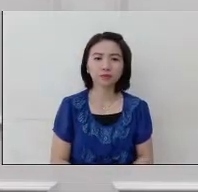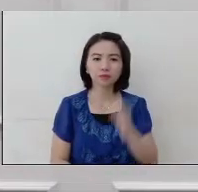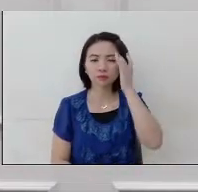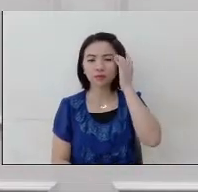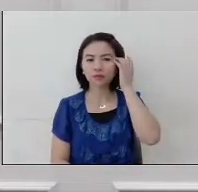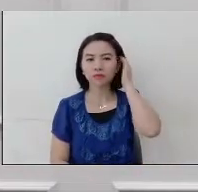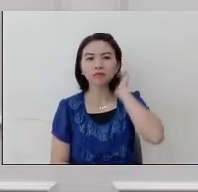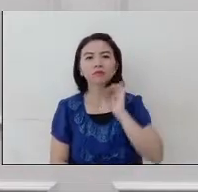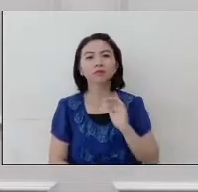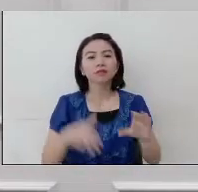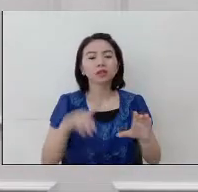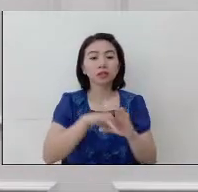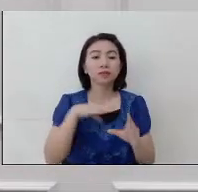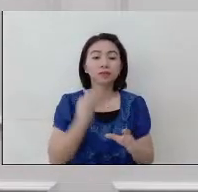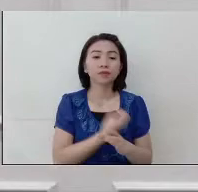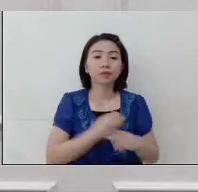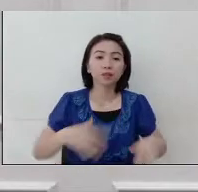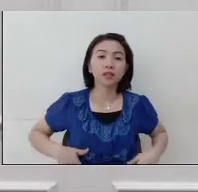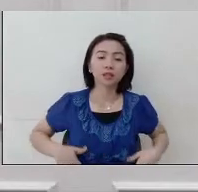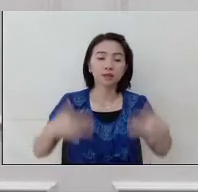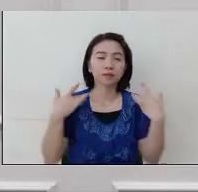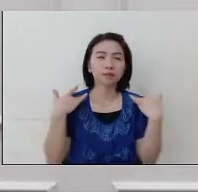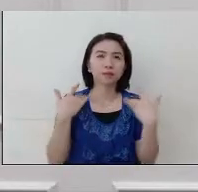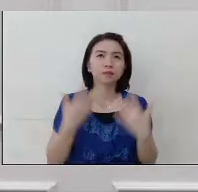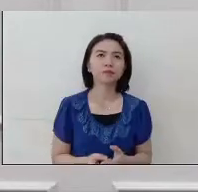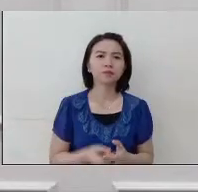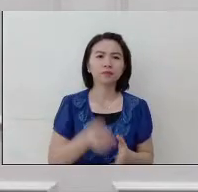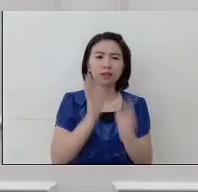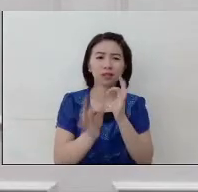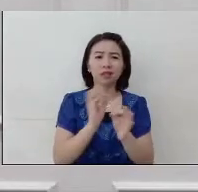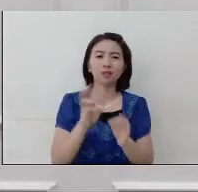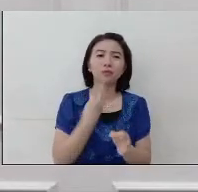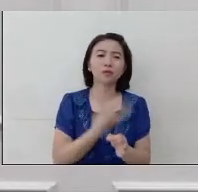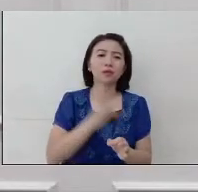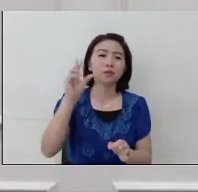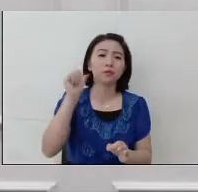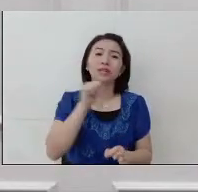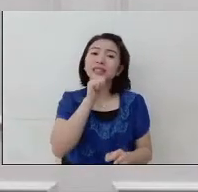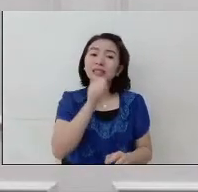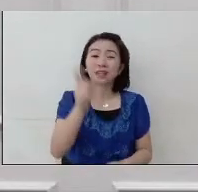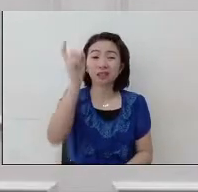sa buhay na ito, kung hindi po tayo magiging wise,